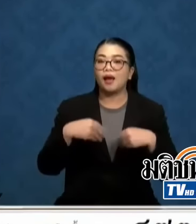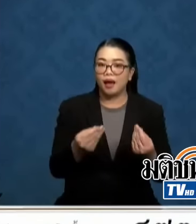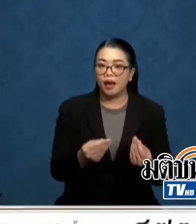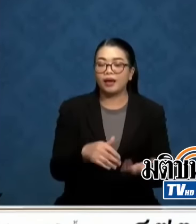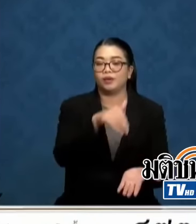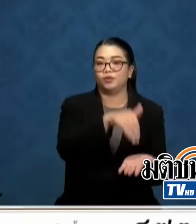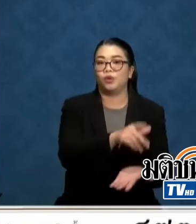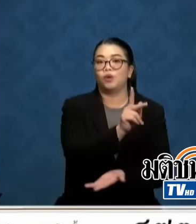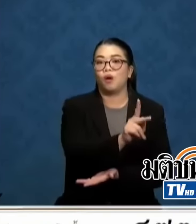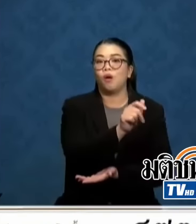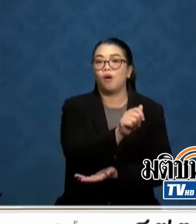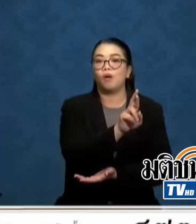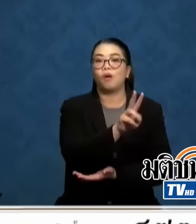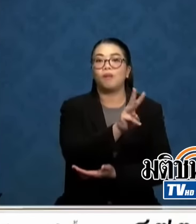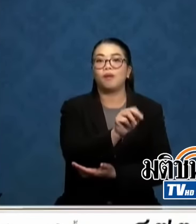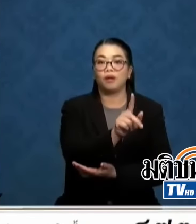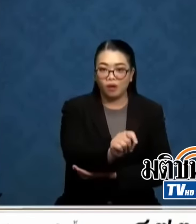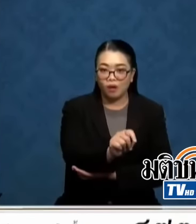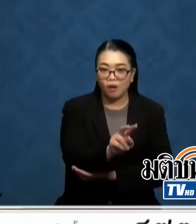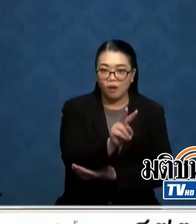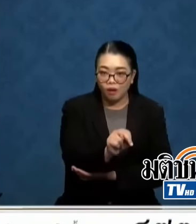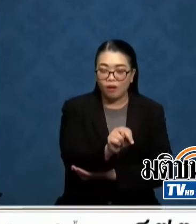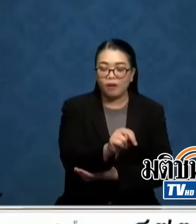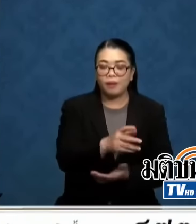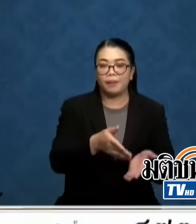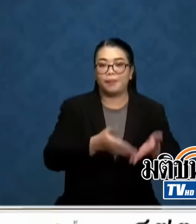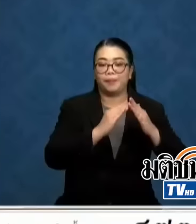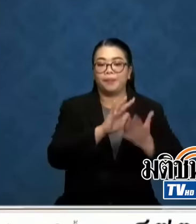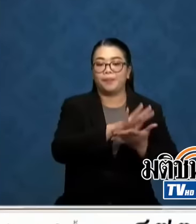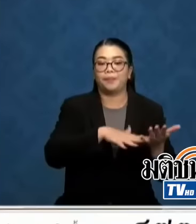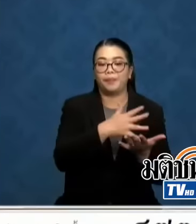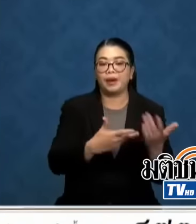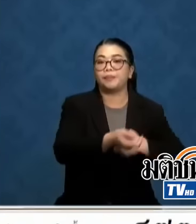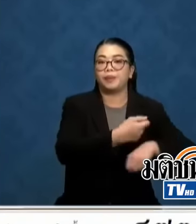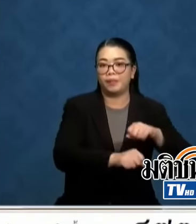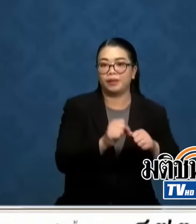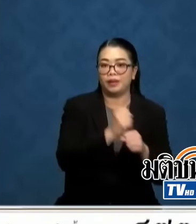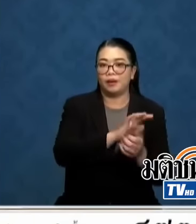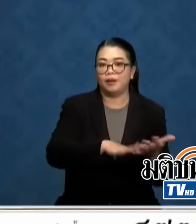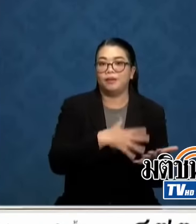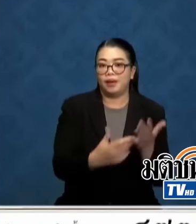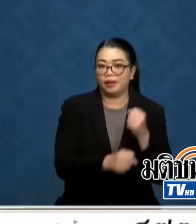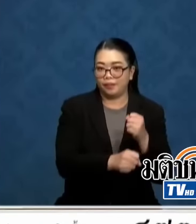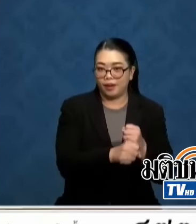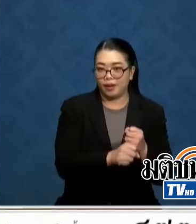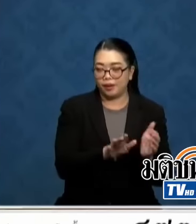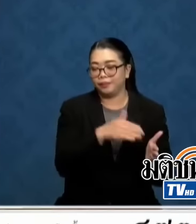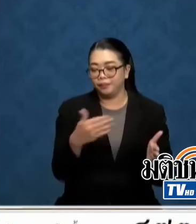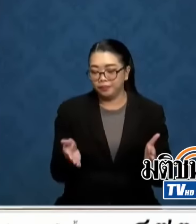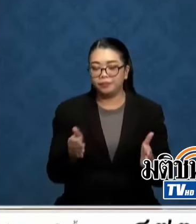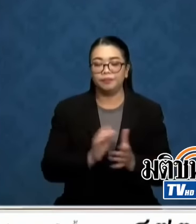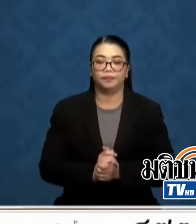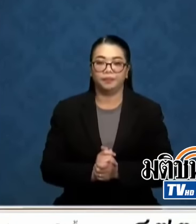กรมนนะครับเป็นหน่วยงานหลักในการบูรณาการแผนปฏิบัติงานและแผนงานอย่างที่ผมบอกตั้งแต่ต้น